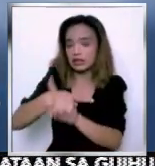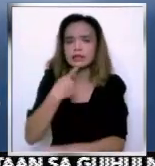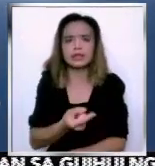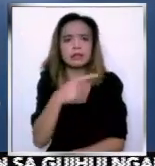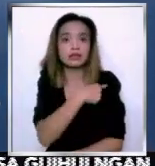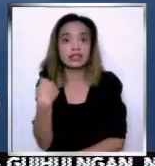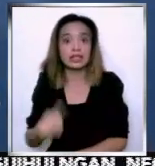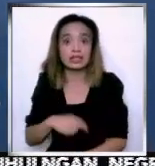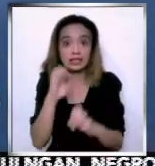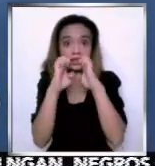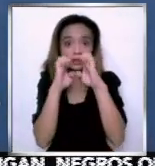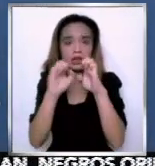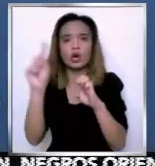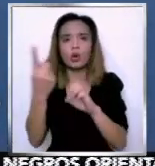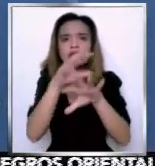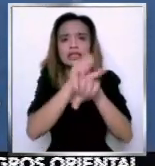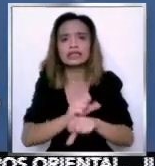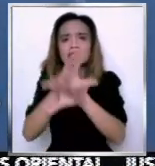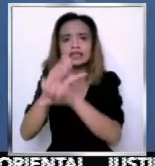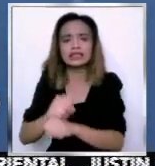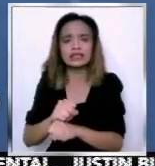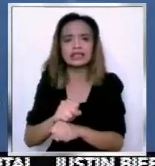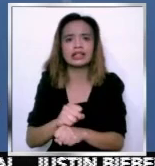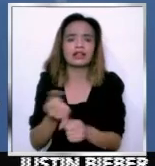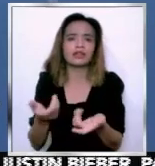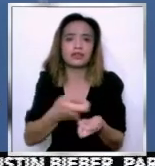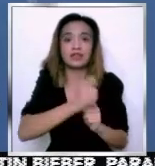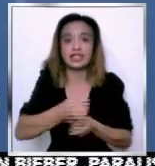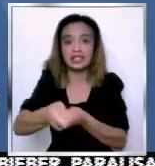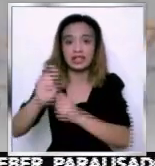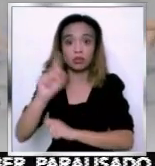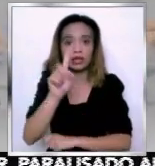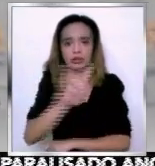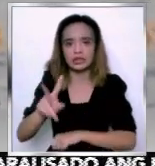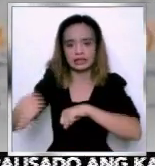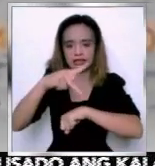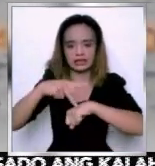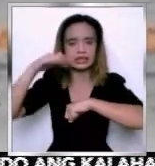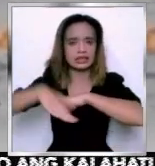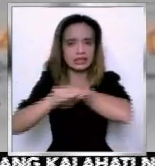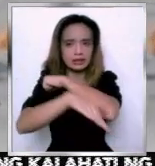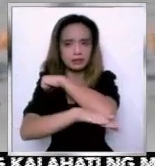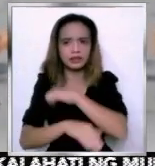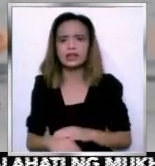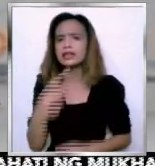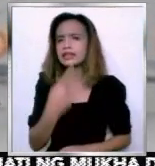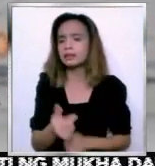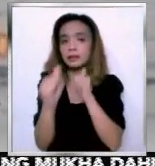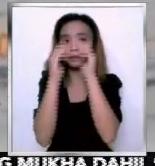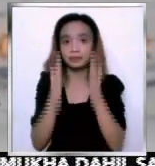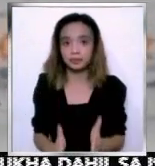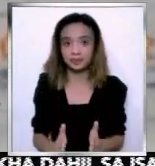Embassy na traditional fishing ground ng mga mangingisda ng Chino ang West Philippine Sea. Sabi pa ni Ambassador Wang